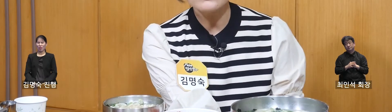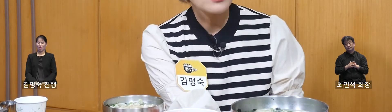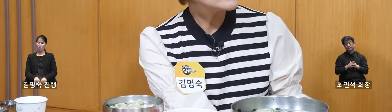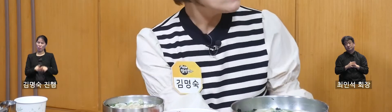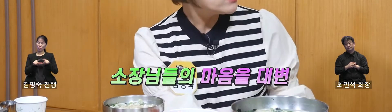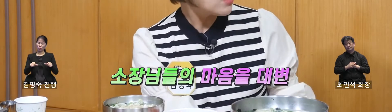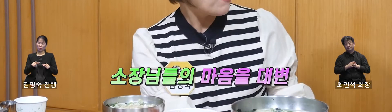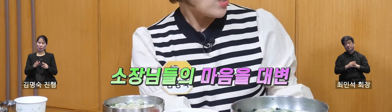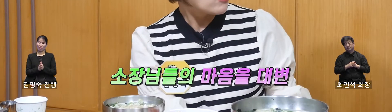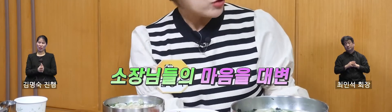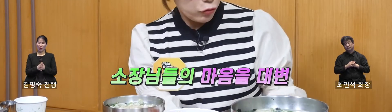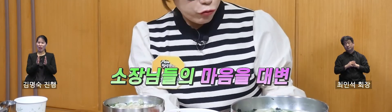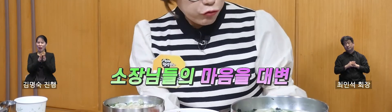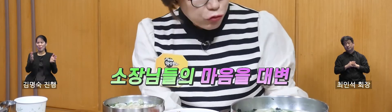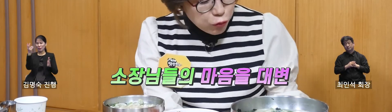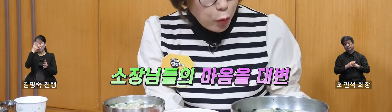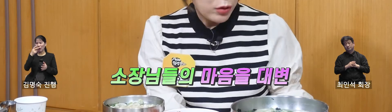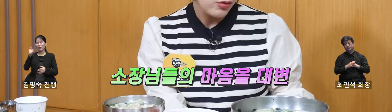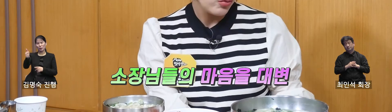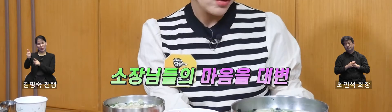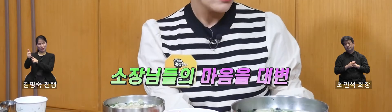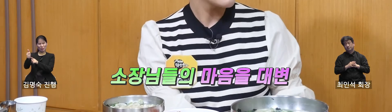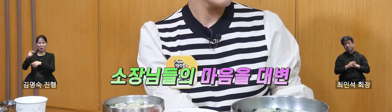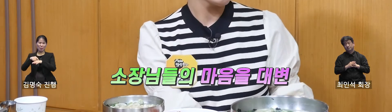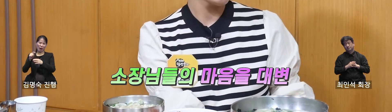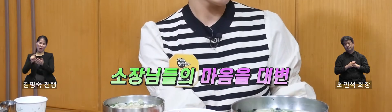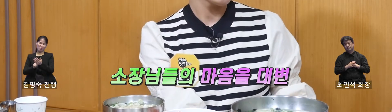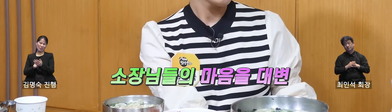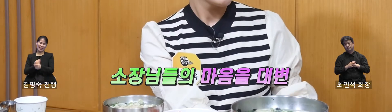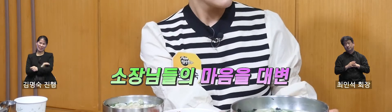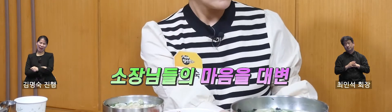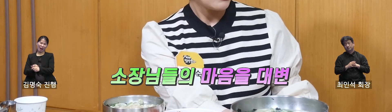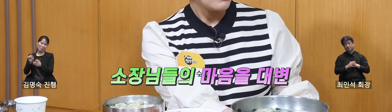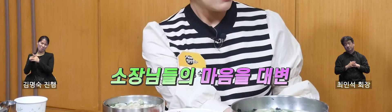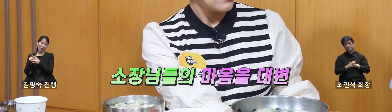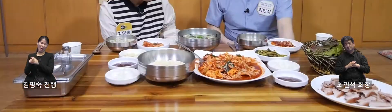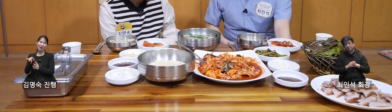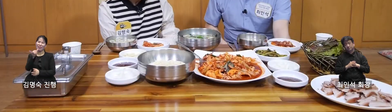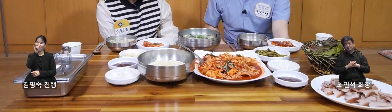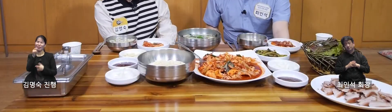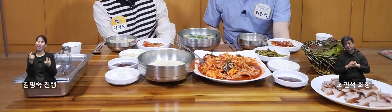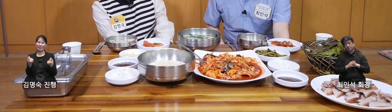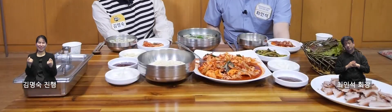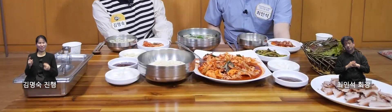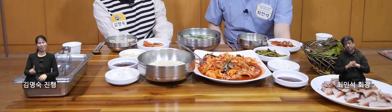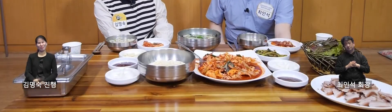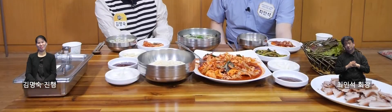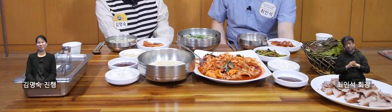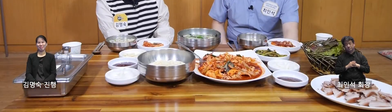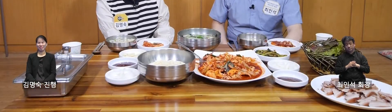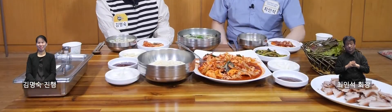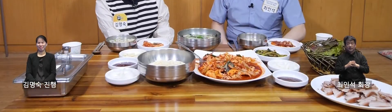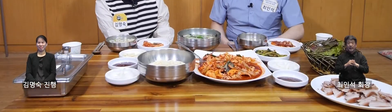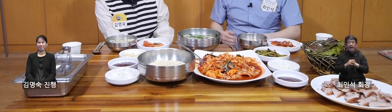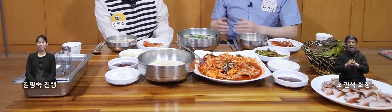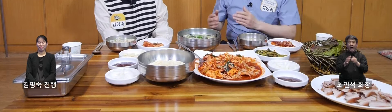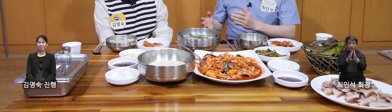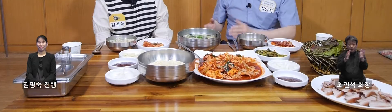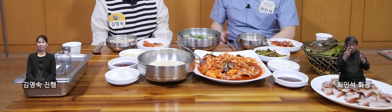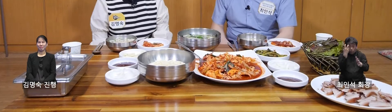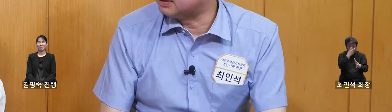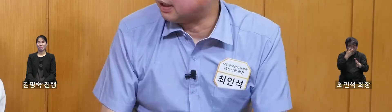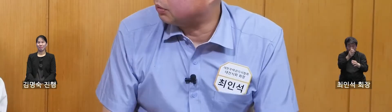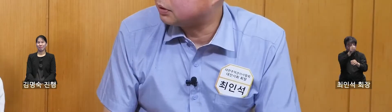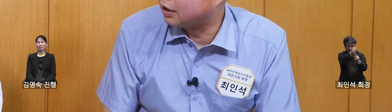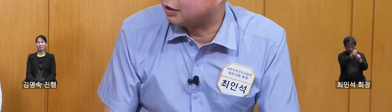우리 소장님들의 마음을 누구보다도 진짜 잘. 우리 소장님들이 현장에 이제 근무하시는